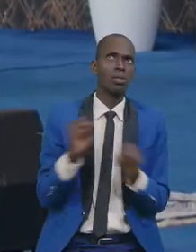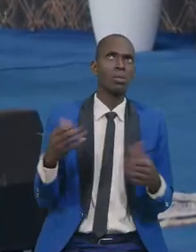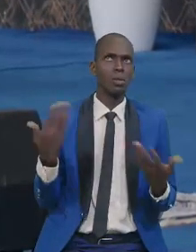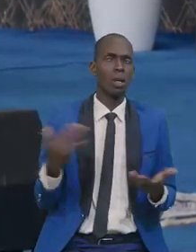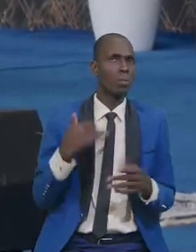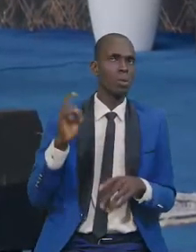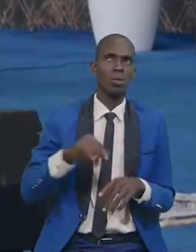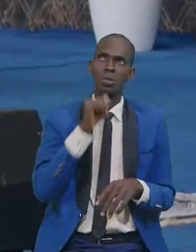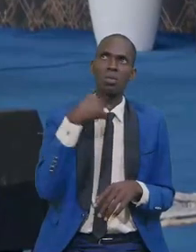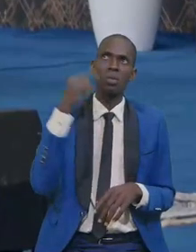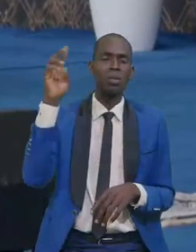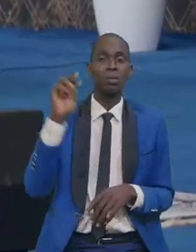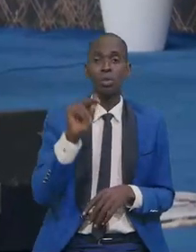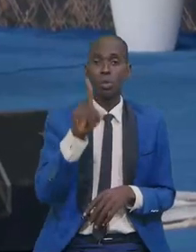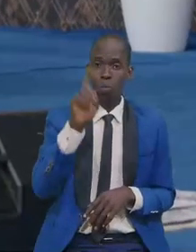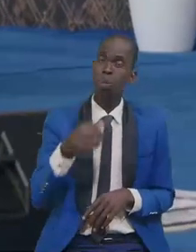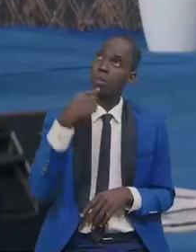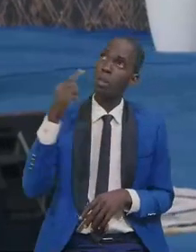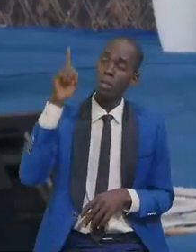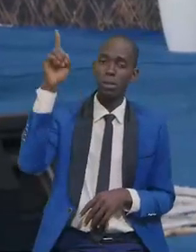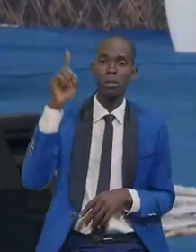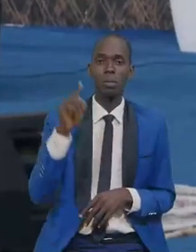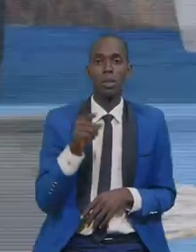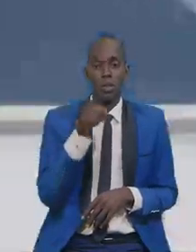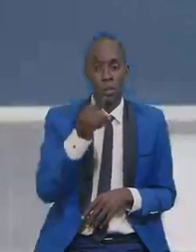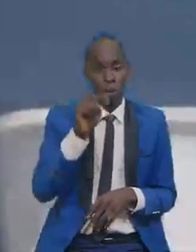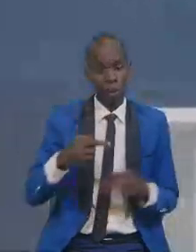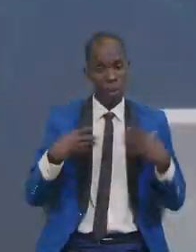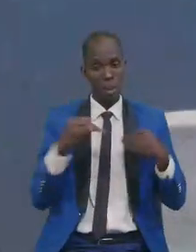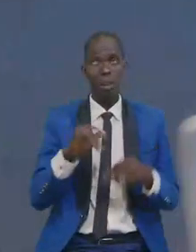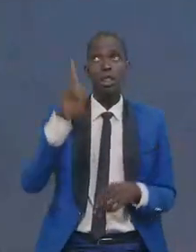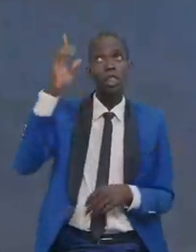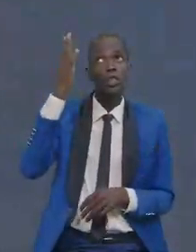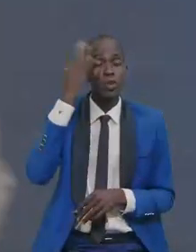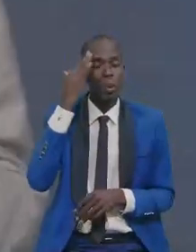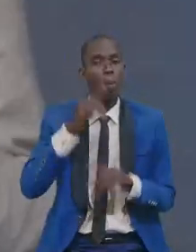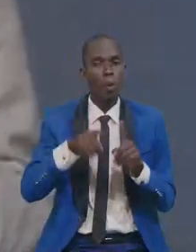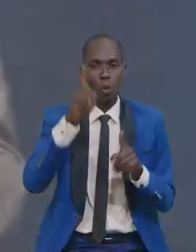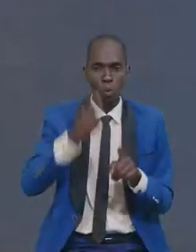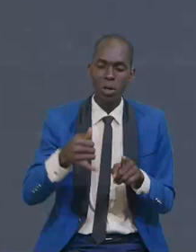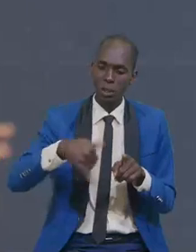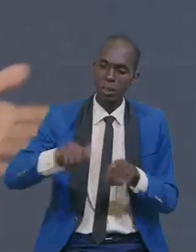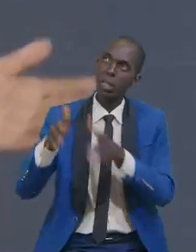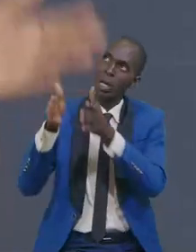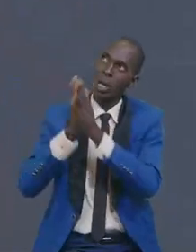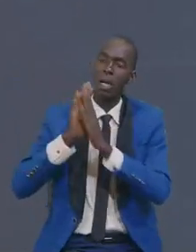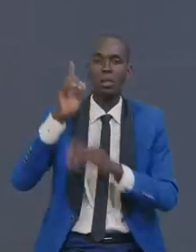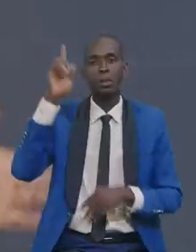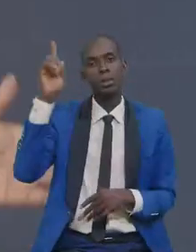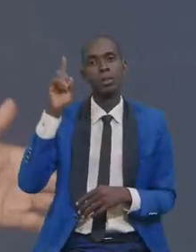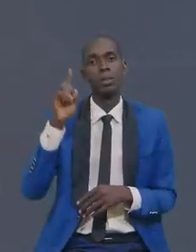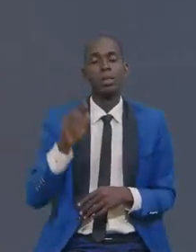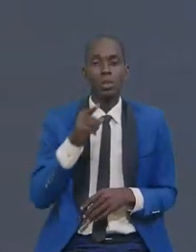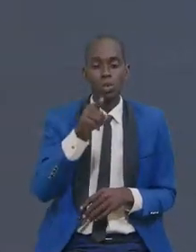sait. Mais tu dois le lui dire. Il sait que j'ai besoin de la guérison. Oui, il le sait. Mais tu dois le lui dire. Il sait que